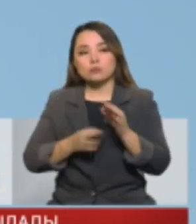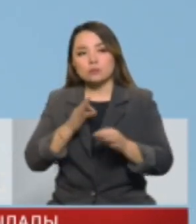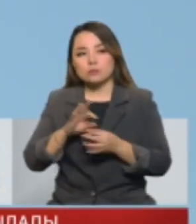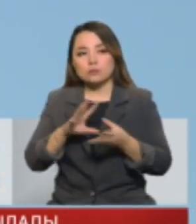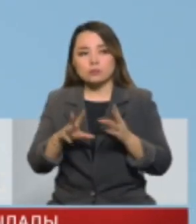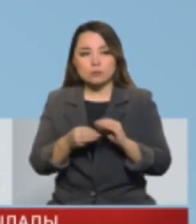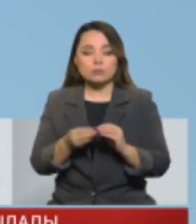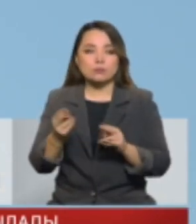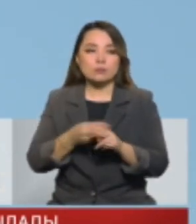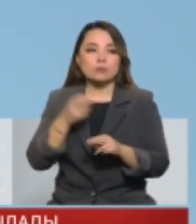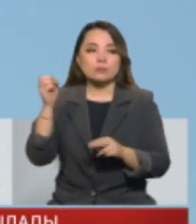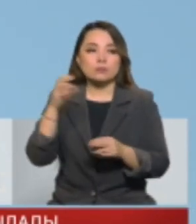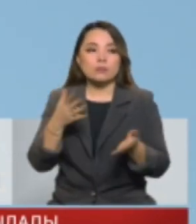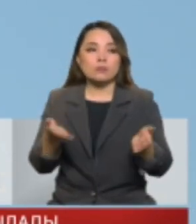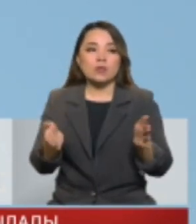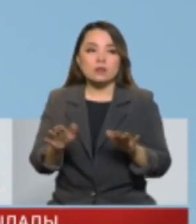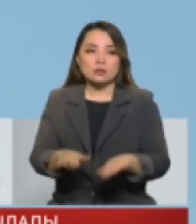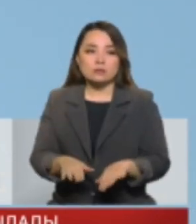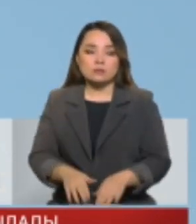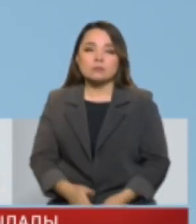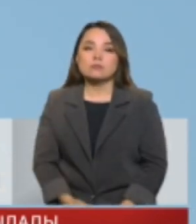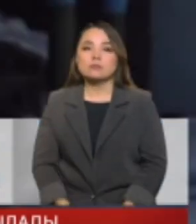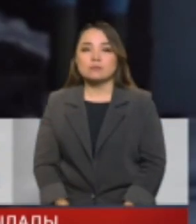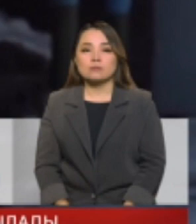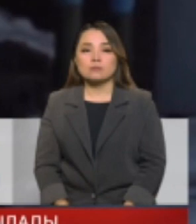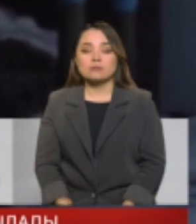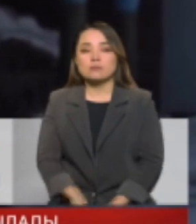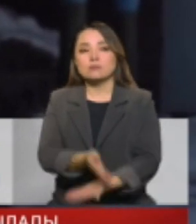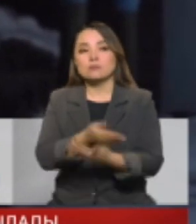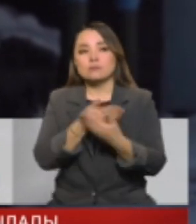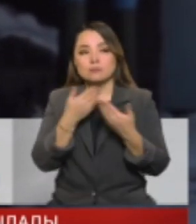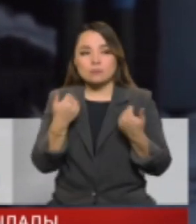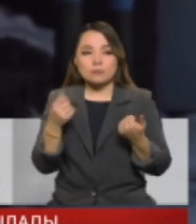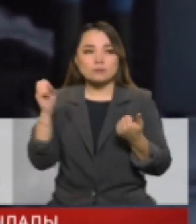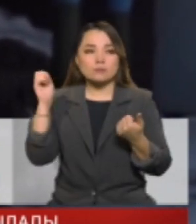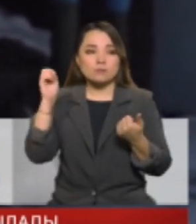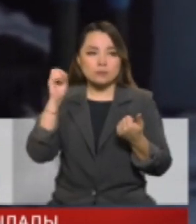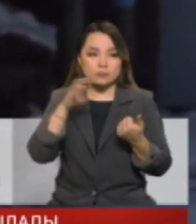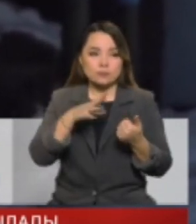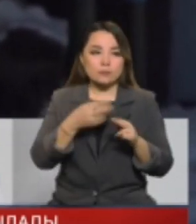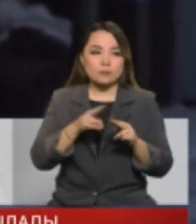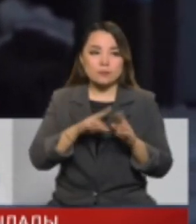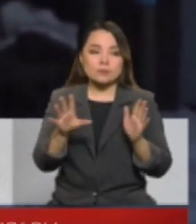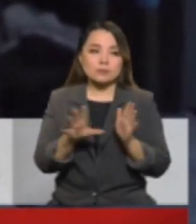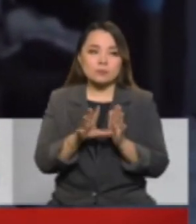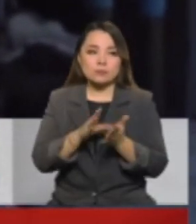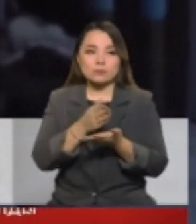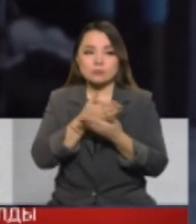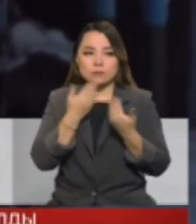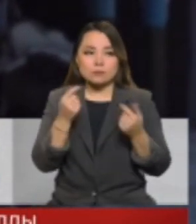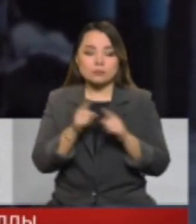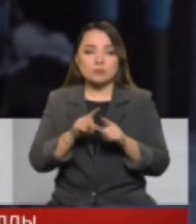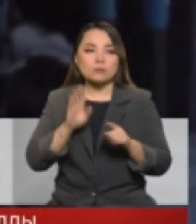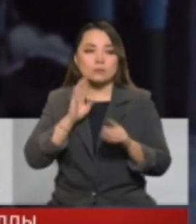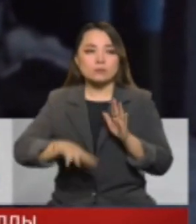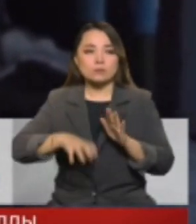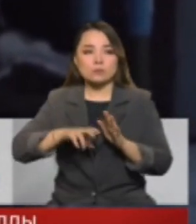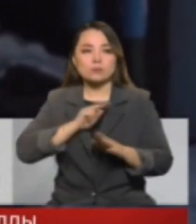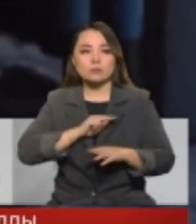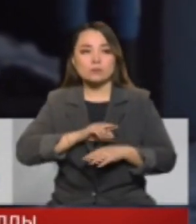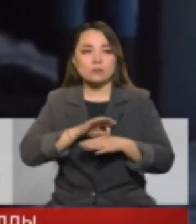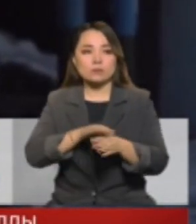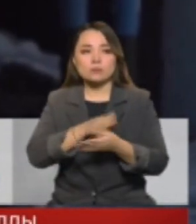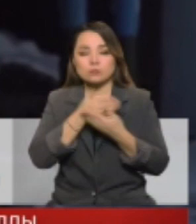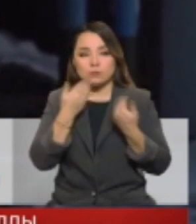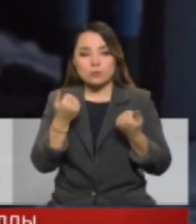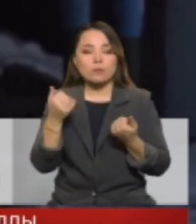бері жарықсыз отыр. Нету света. Үш күннен бері жарық жоқ, электроқуаты болмағандықтан су сорғысы да іске қосылмай